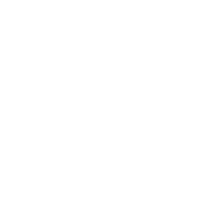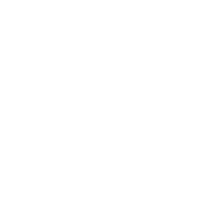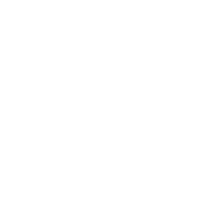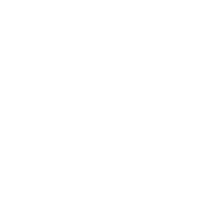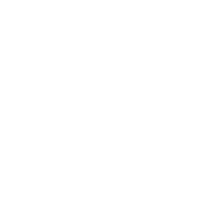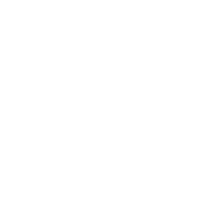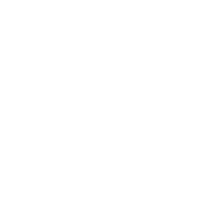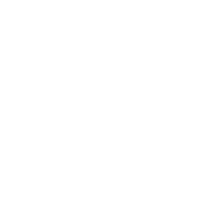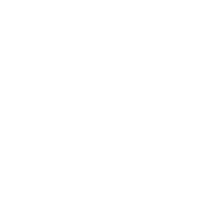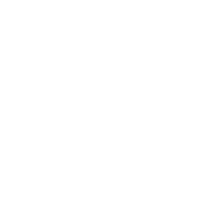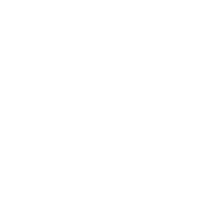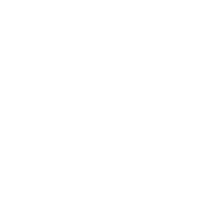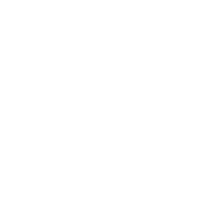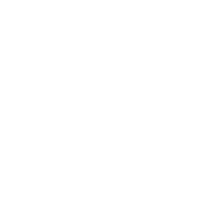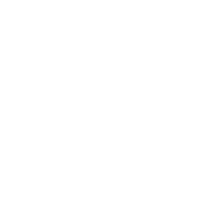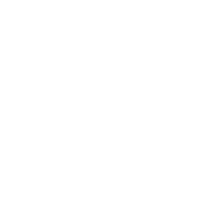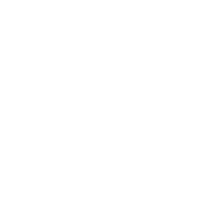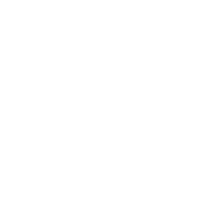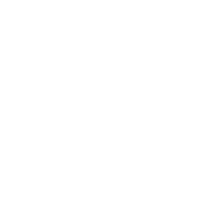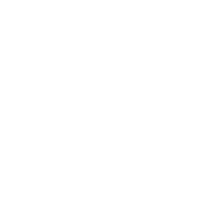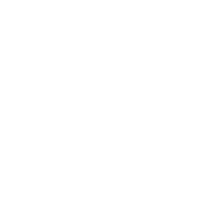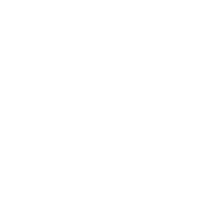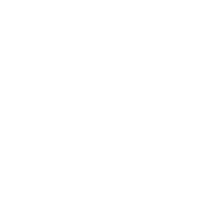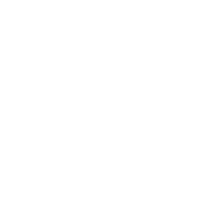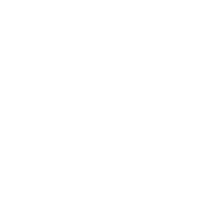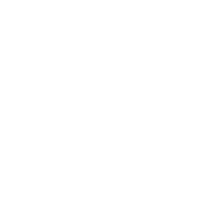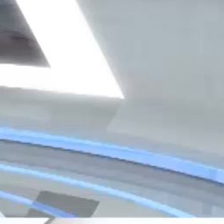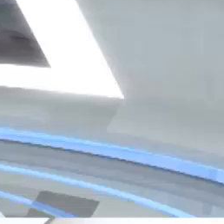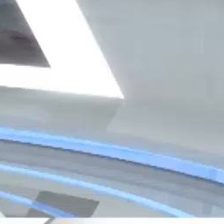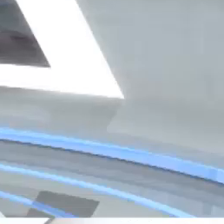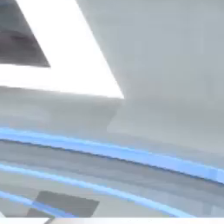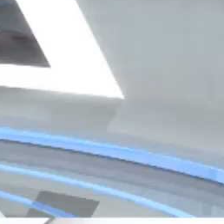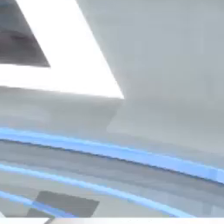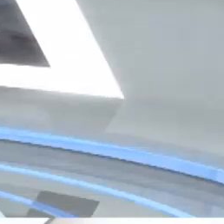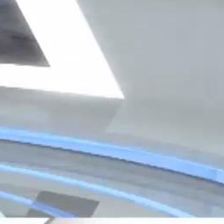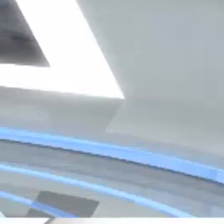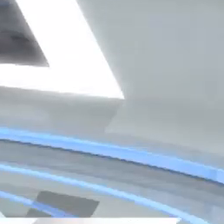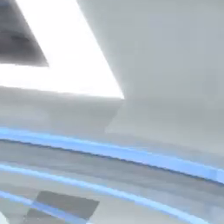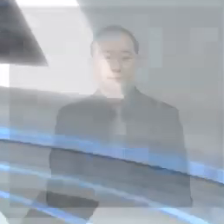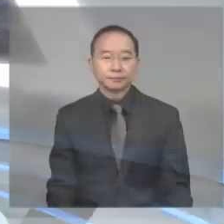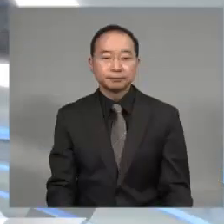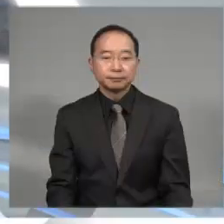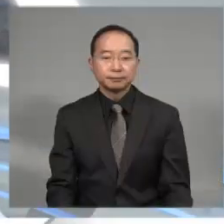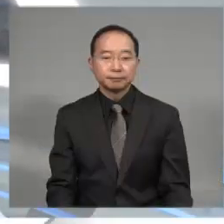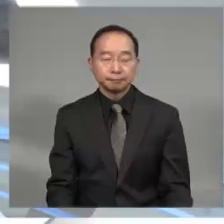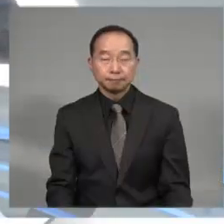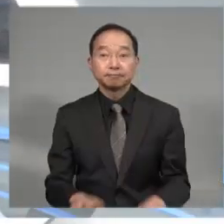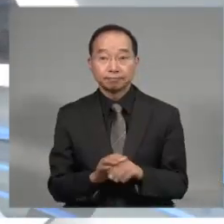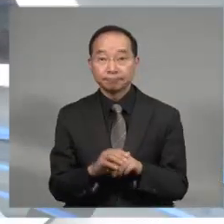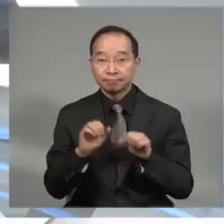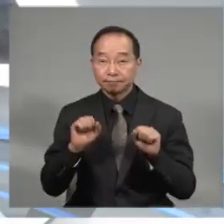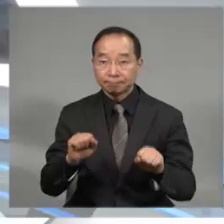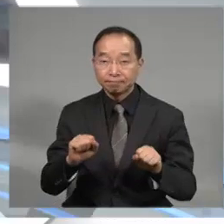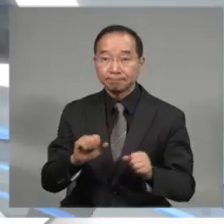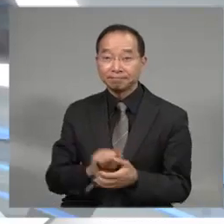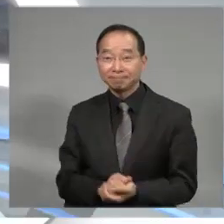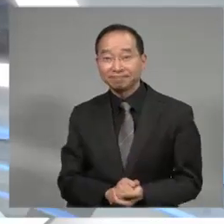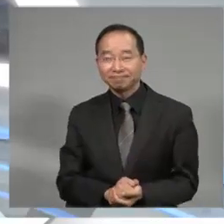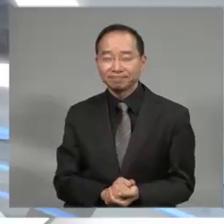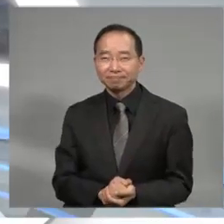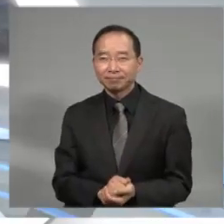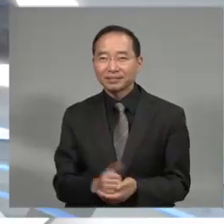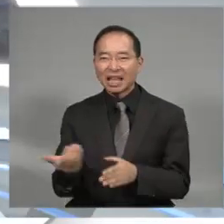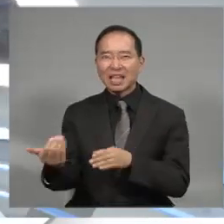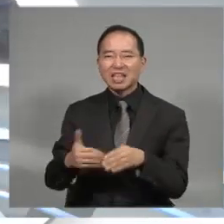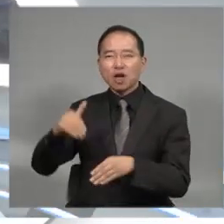정책 공약 마당. 안녕하세요. 정확한 사전투표율을